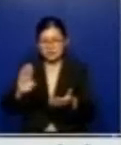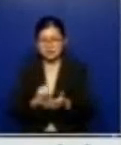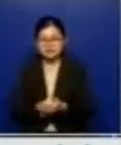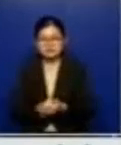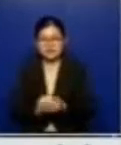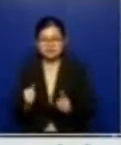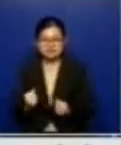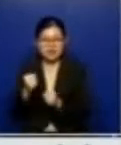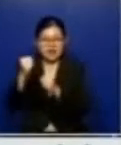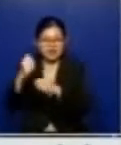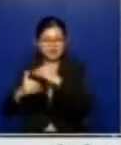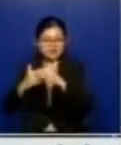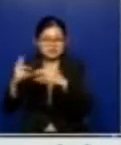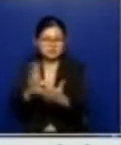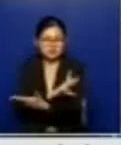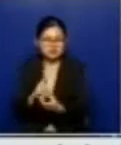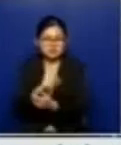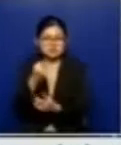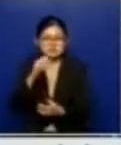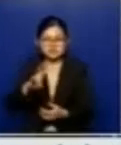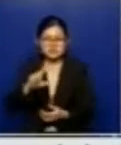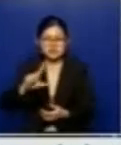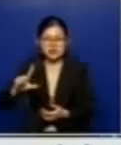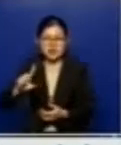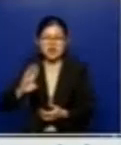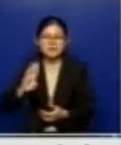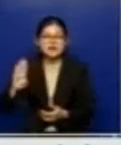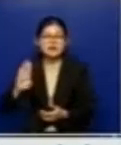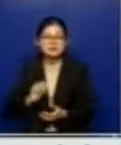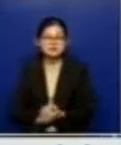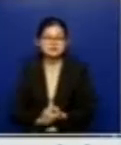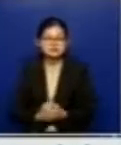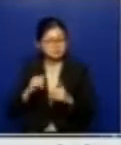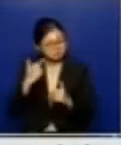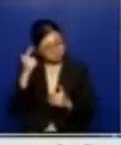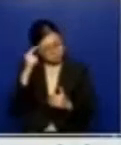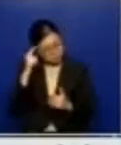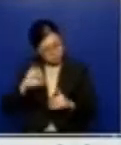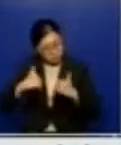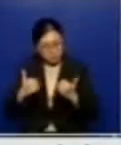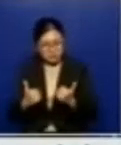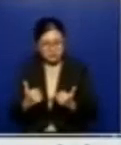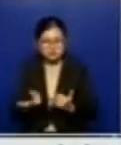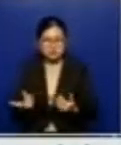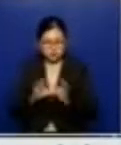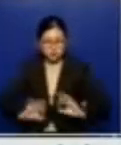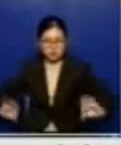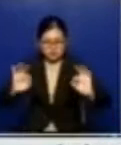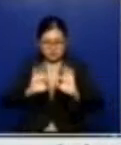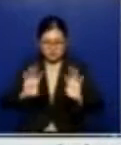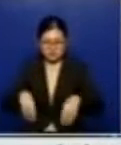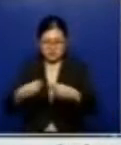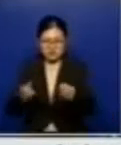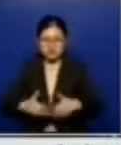พลังสังคม17ล้านบาทผมคิดว่าในยุคสมัยนี้นะครับต้องให้ความสำคัญกับความเป็น